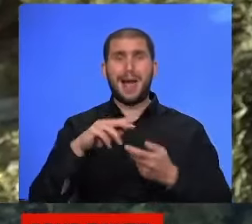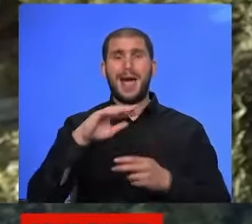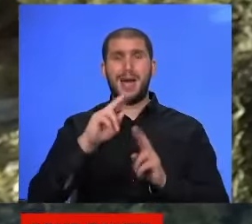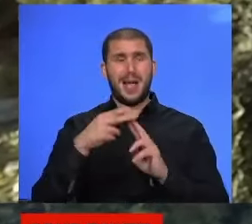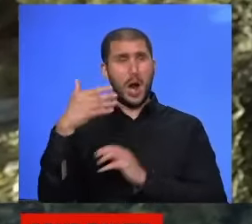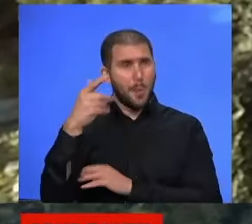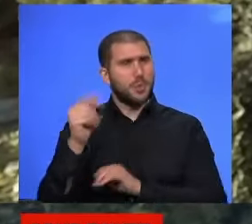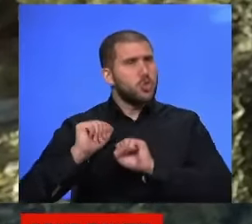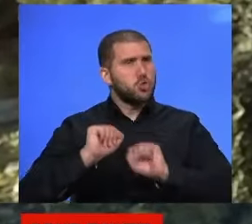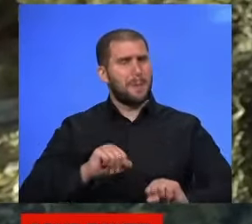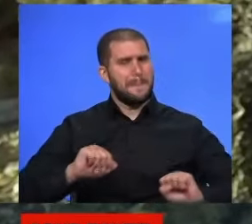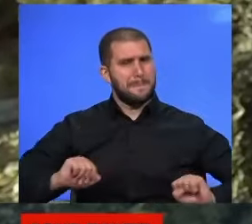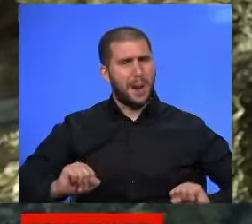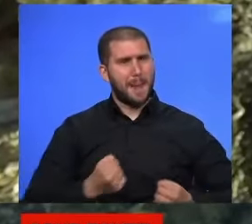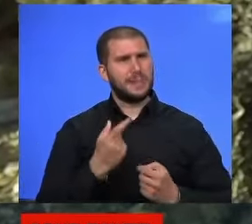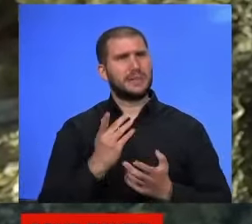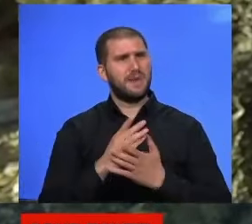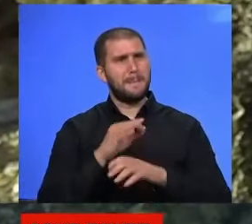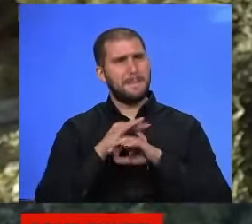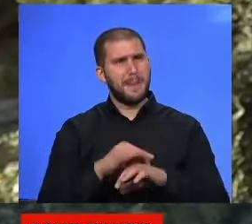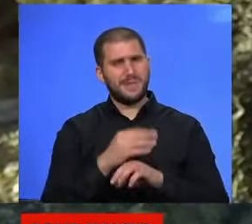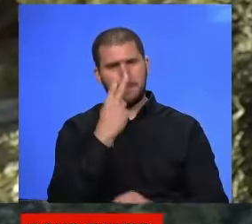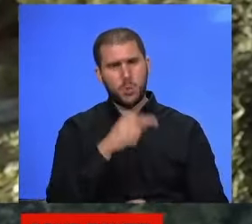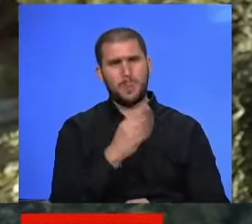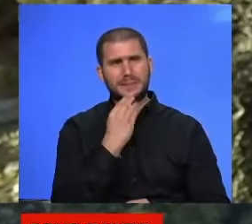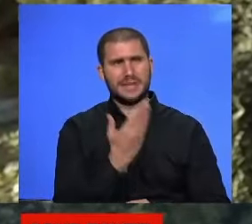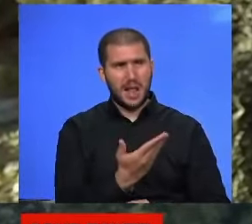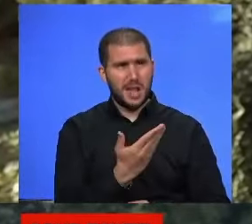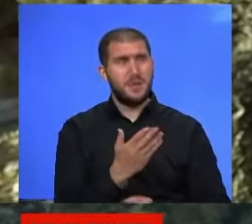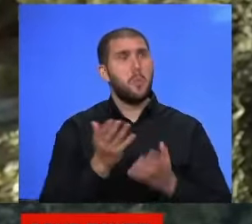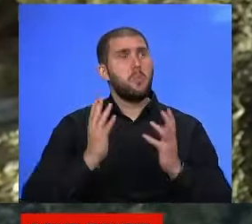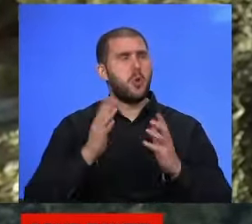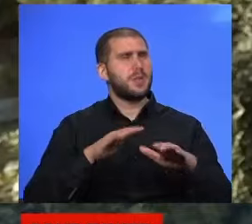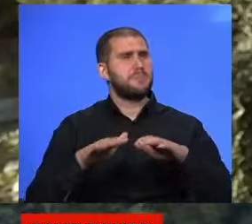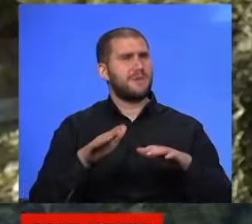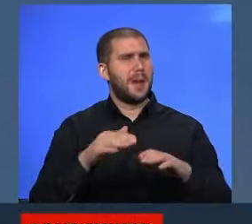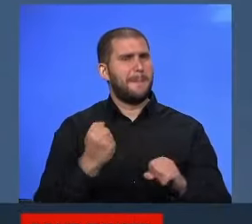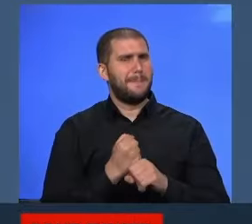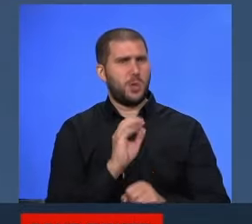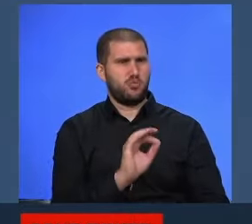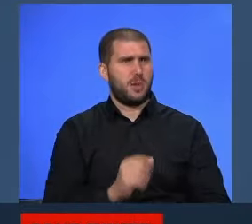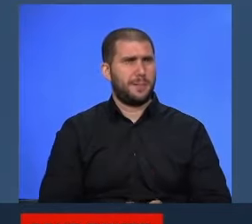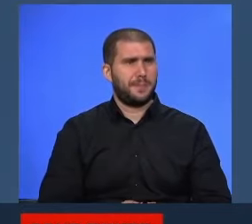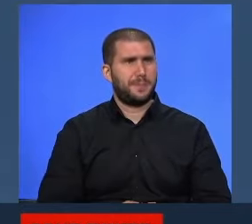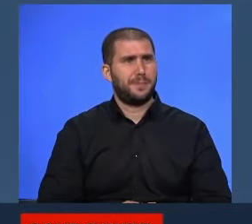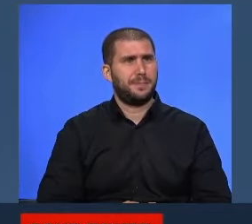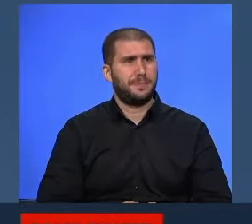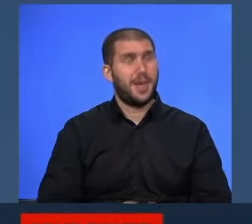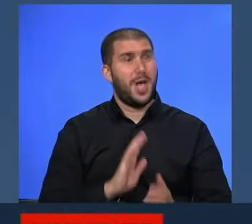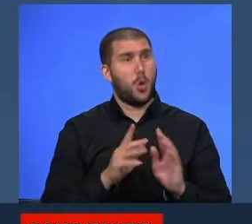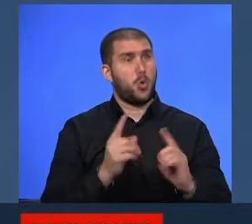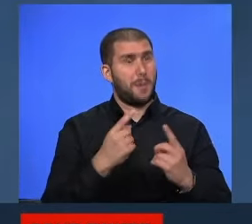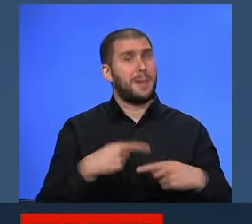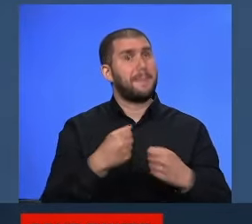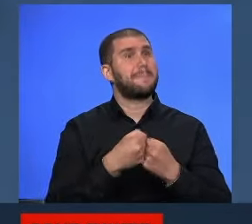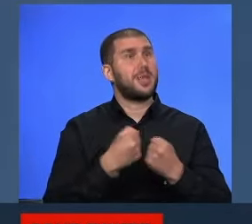תומך במאמץ שלה כמובן, מלווה את הביקור שלה בארץ, ומאוד מאוד מברך על הפעילות שלה. כל זה קורה בימים